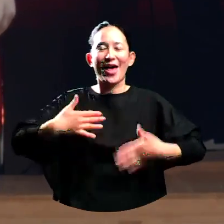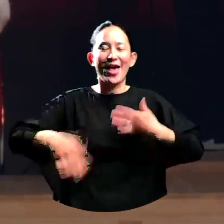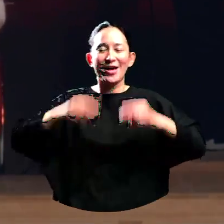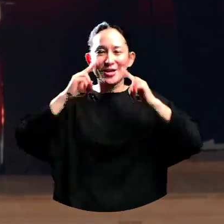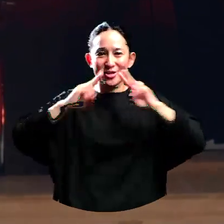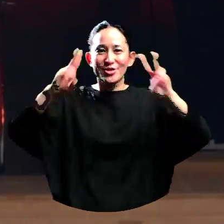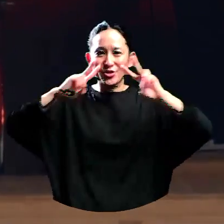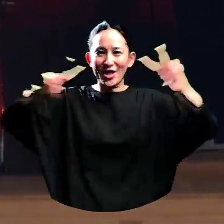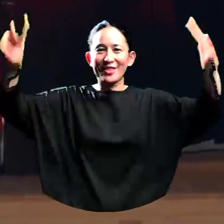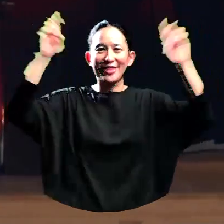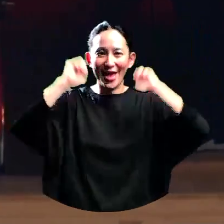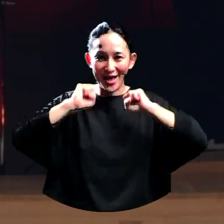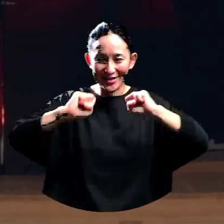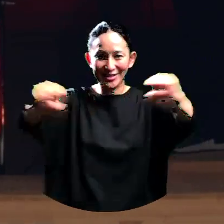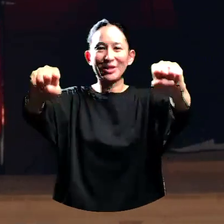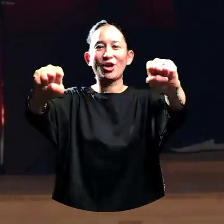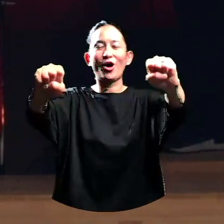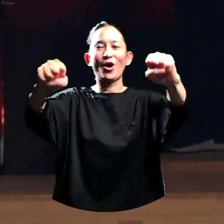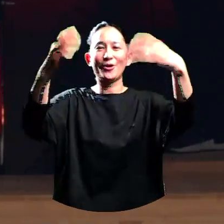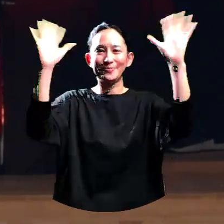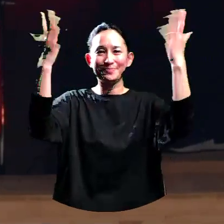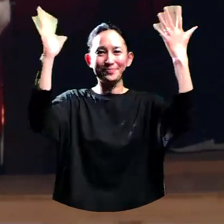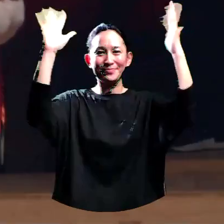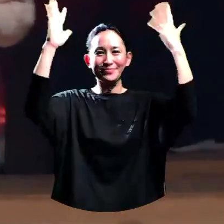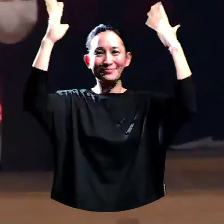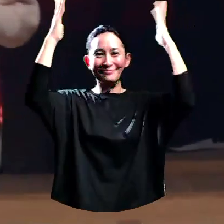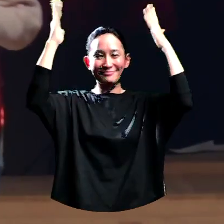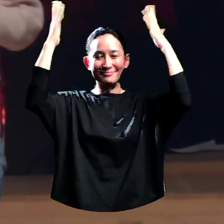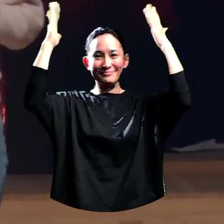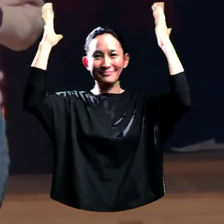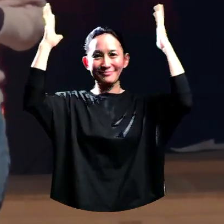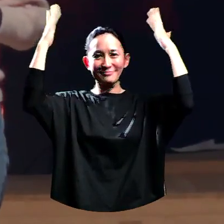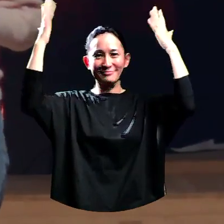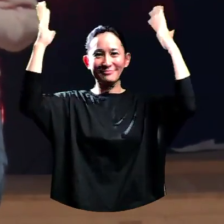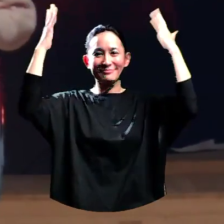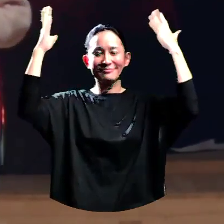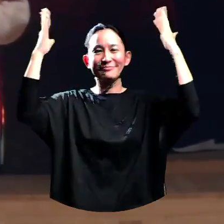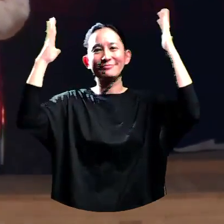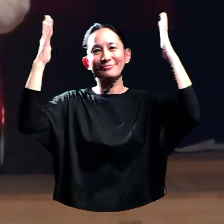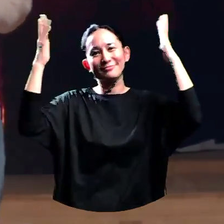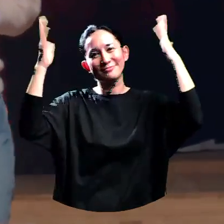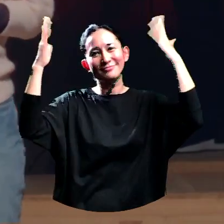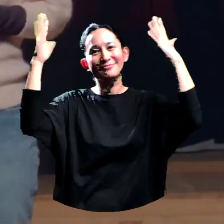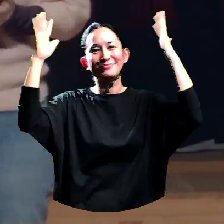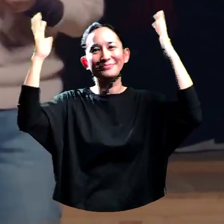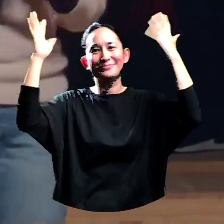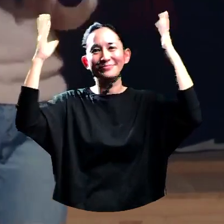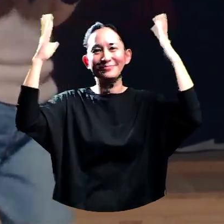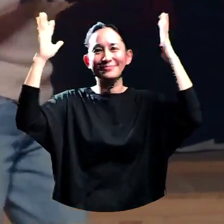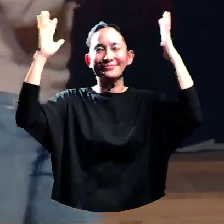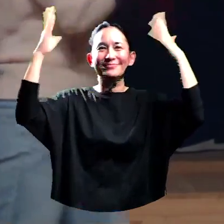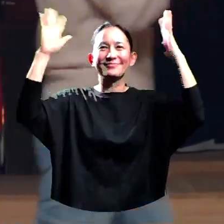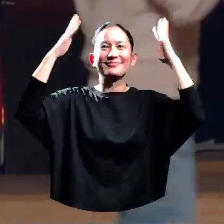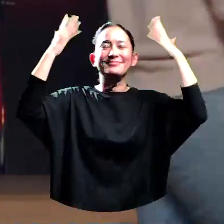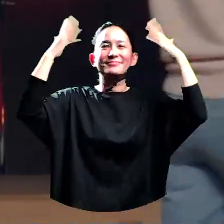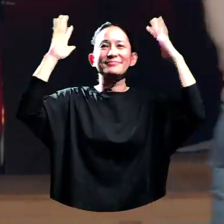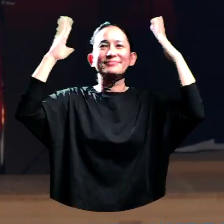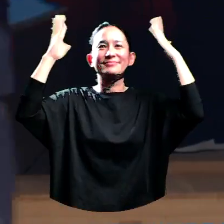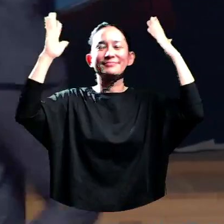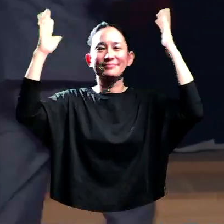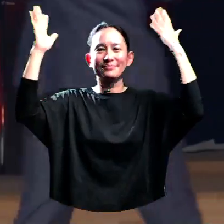of celebration to celebrate Jesus rising from his dead. He is risen. He is